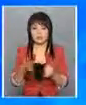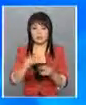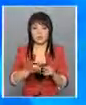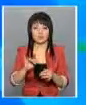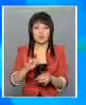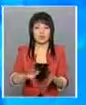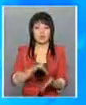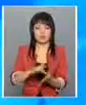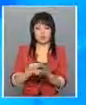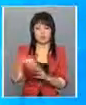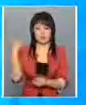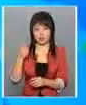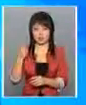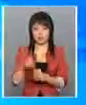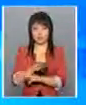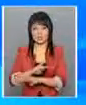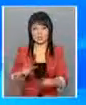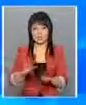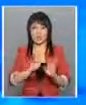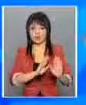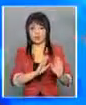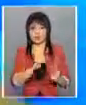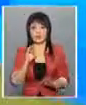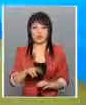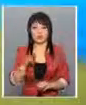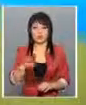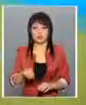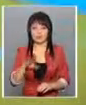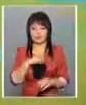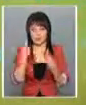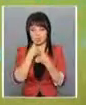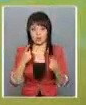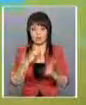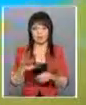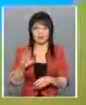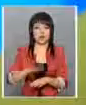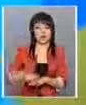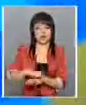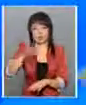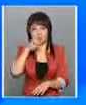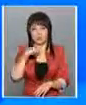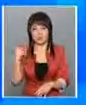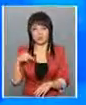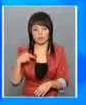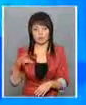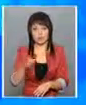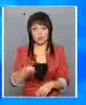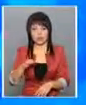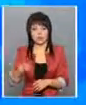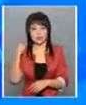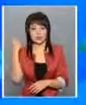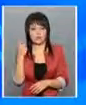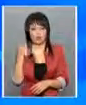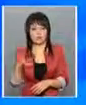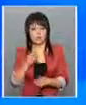Бүгін Орал қаласына барған ауыл шаруашылығы министрінің орынбасары Марат Толыбаев осылай деді. Батыс Қазақстан және Ақтөбе облыстарының шаруалары бас қосқан